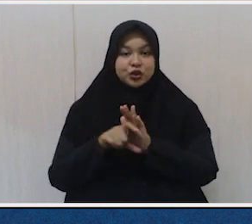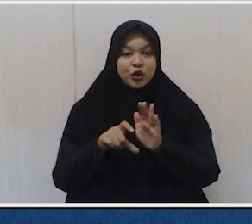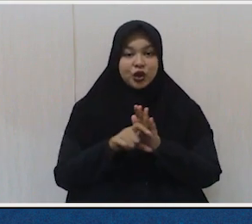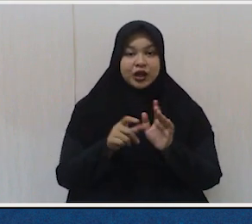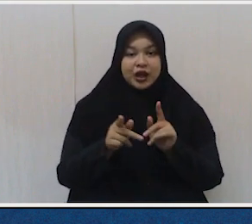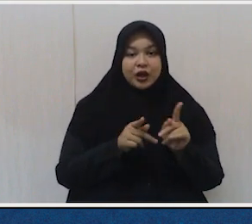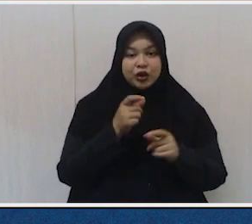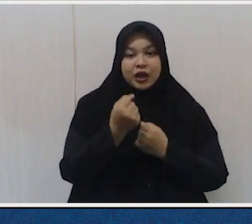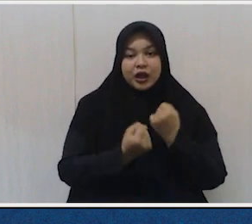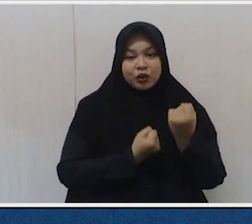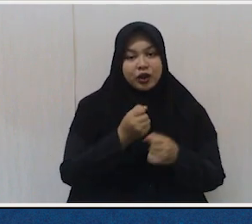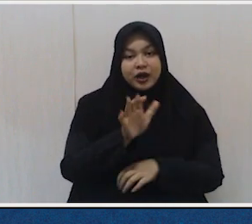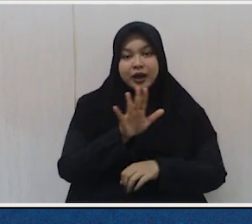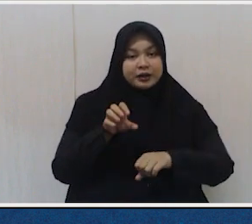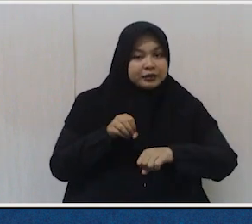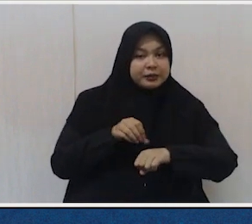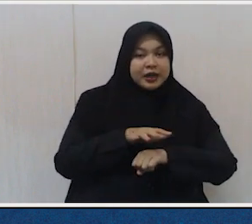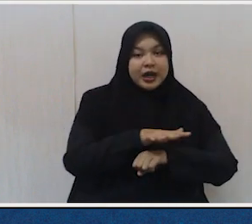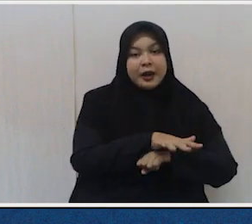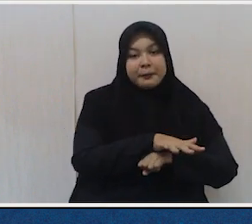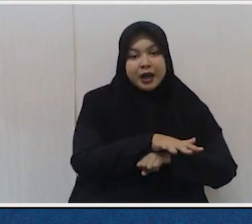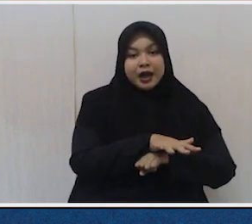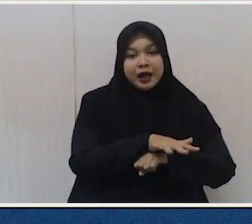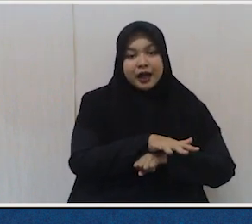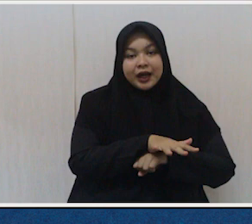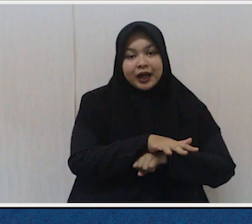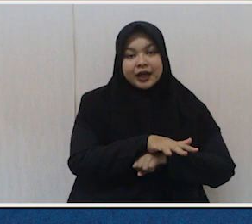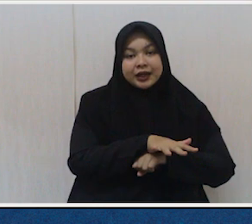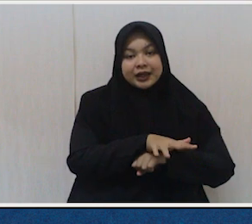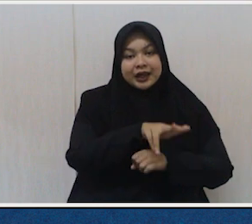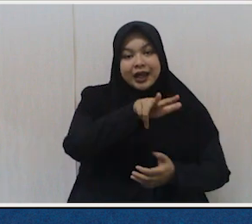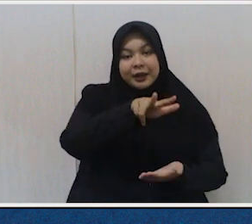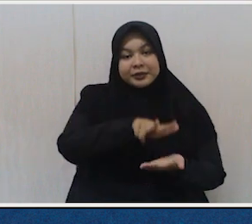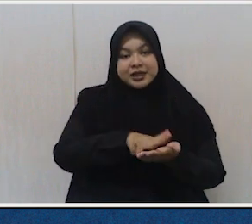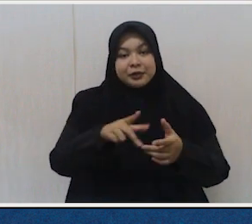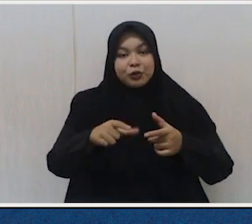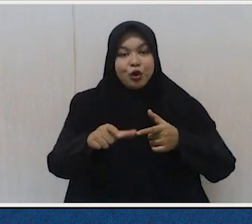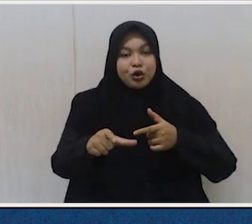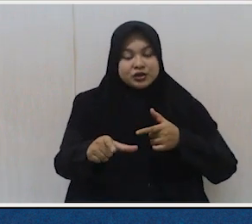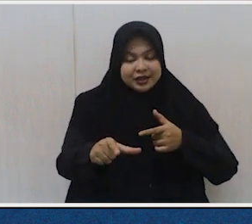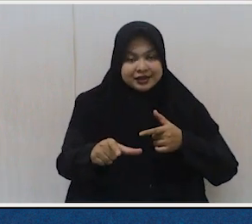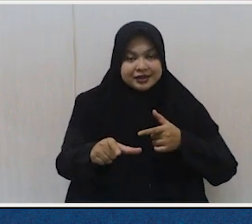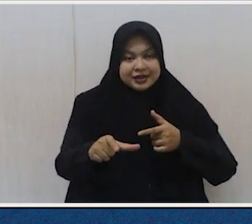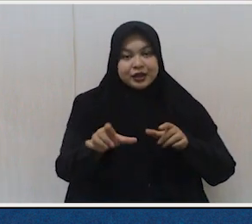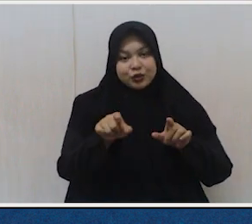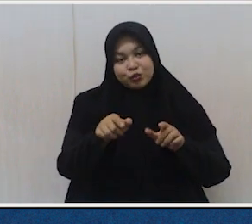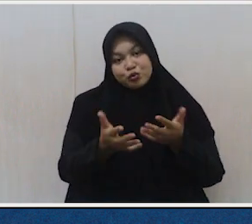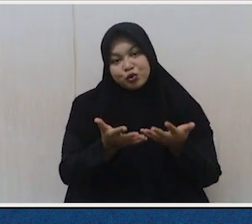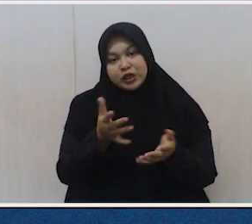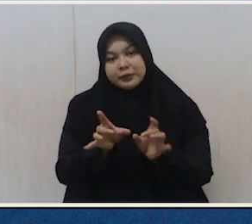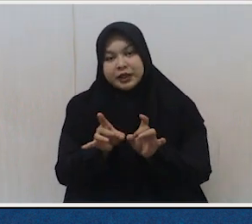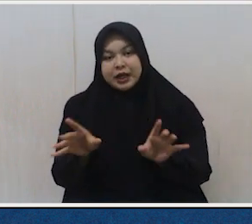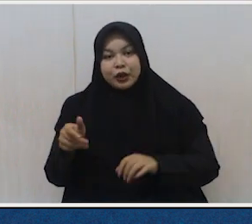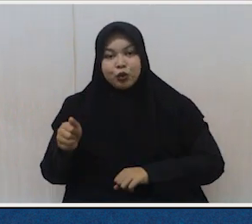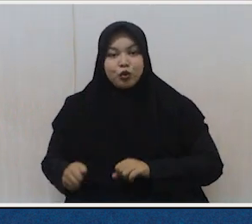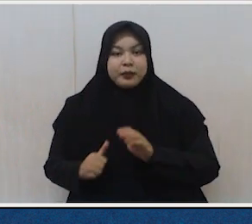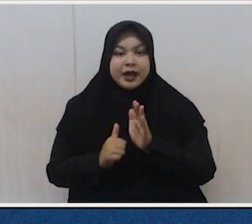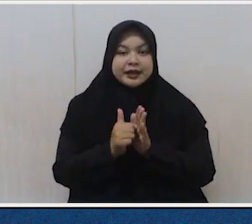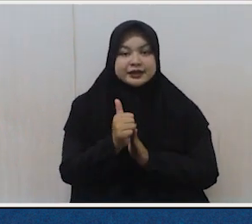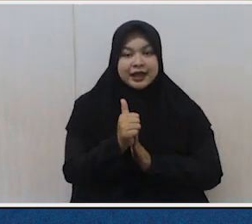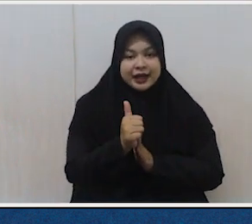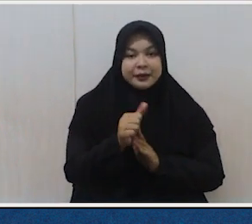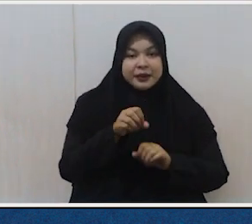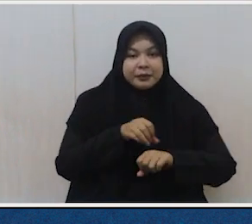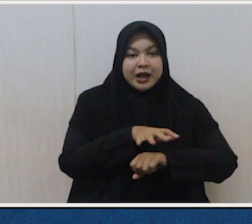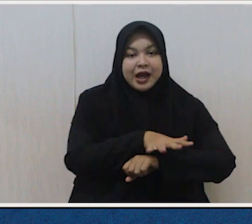misalkan kalau tidak dilakukan tidak berdampak pada ee keapsahan proses Nah itu mungkin yang berbeda ya kalau hukum acara